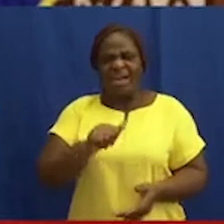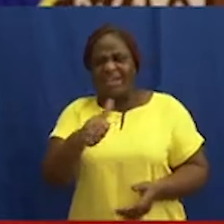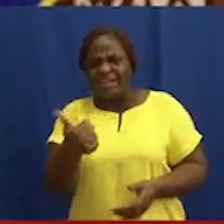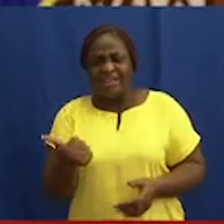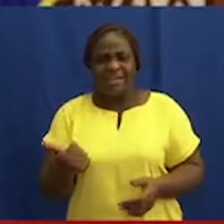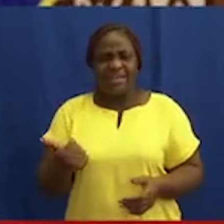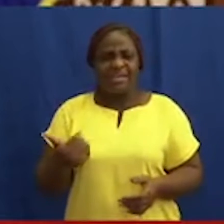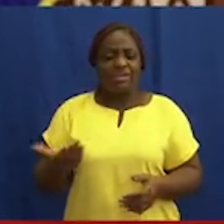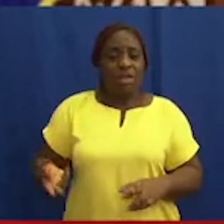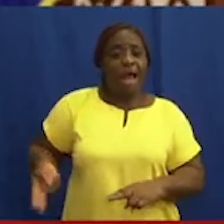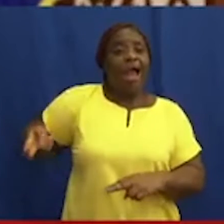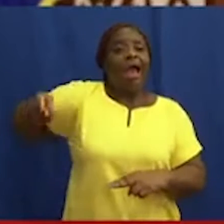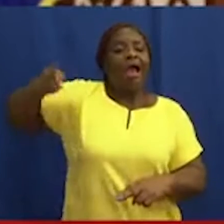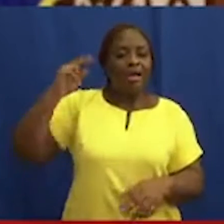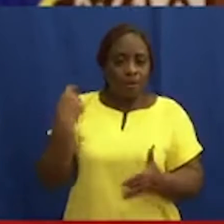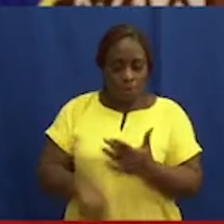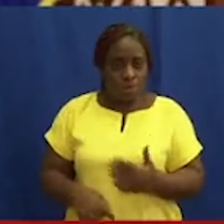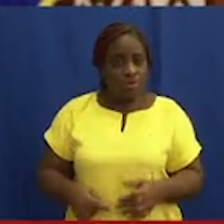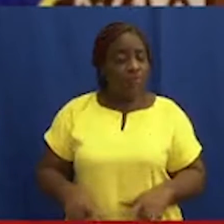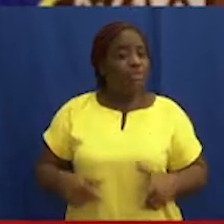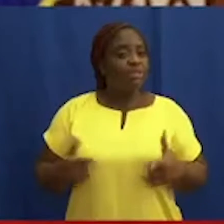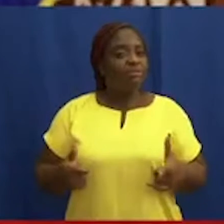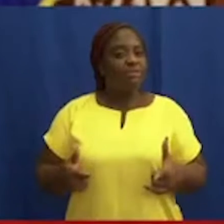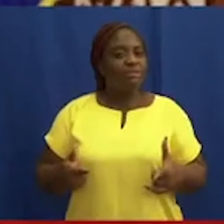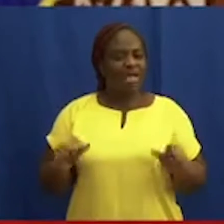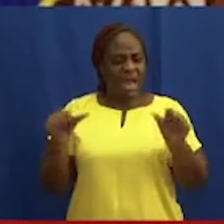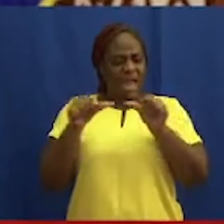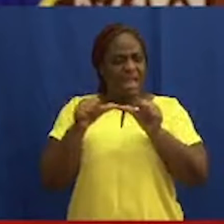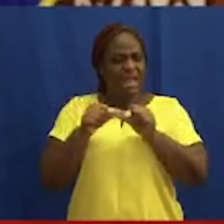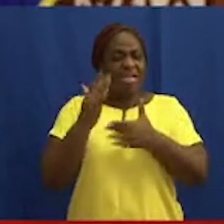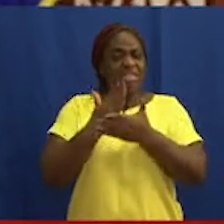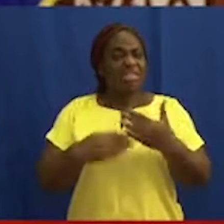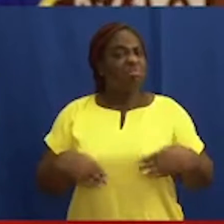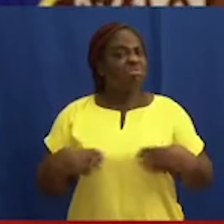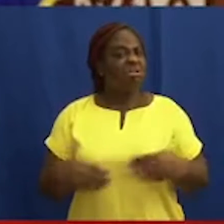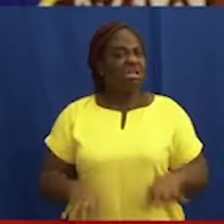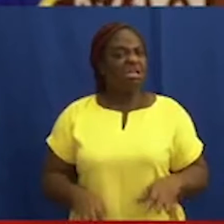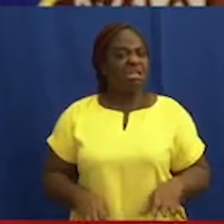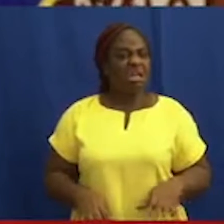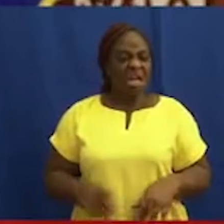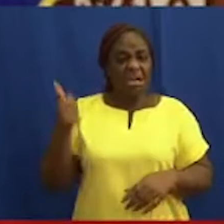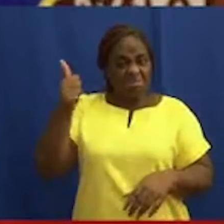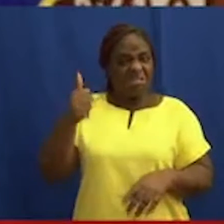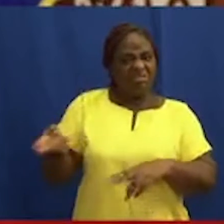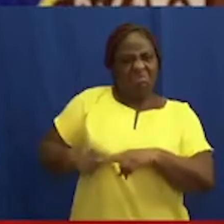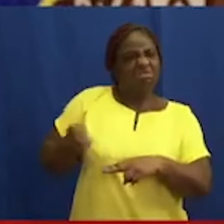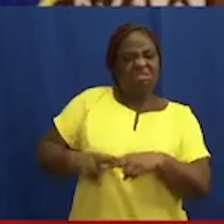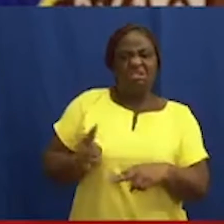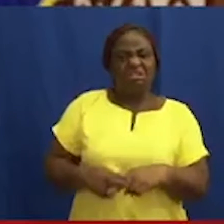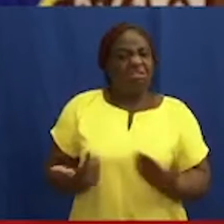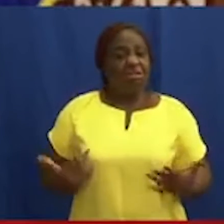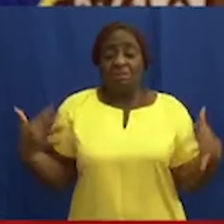riba akan abubuwan da suke sayarwa ya kamata su yi la'akari da wani abu cewa al'umma zai